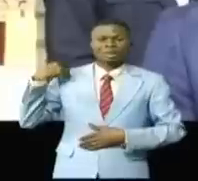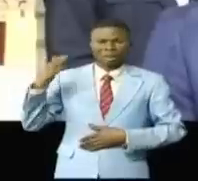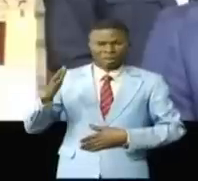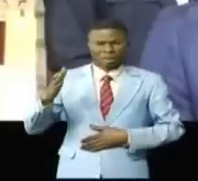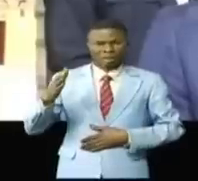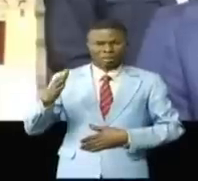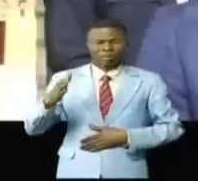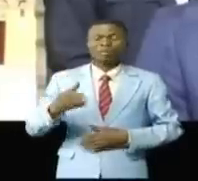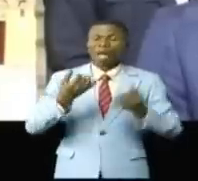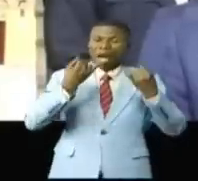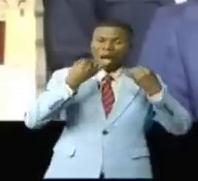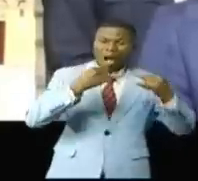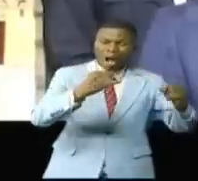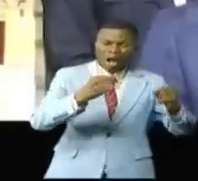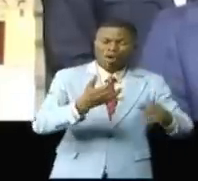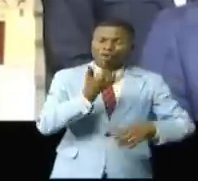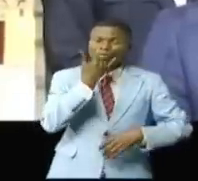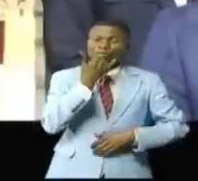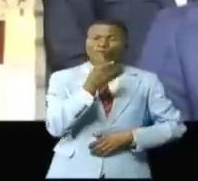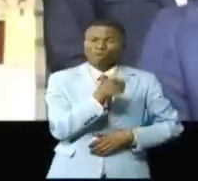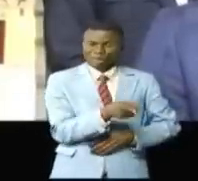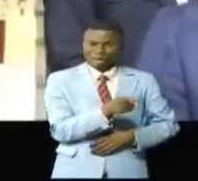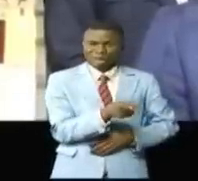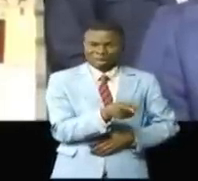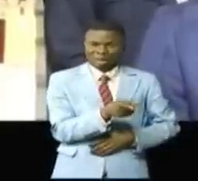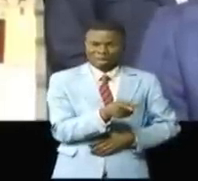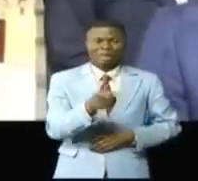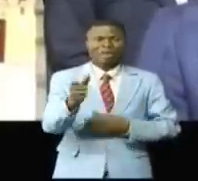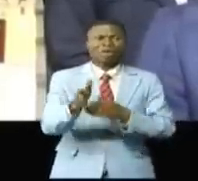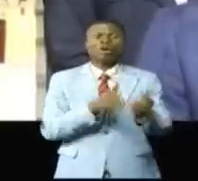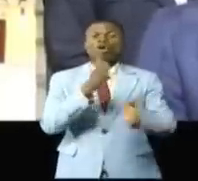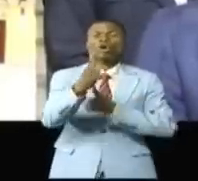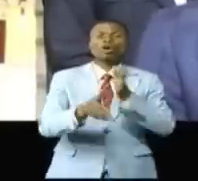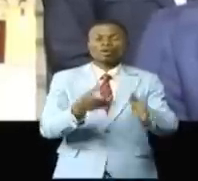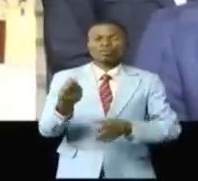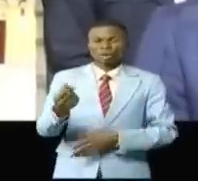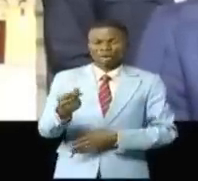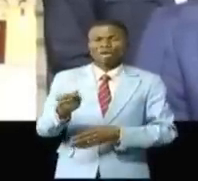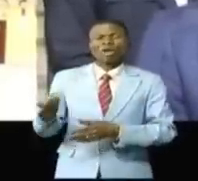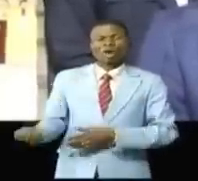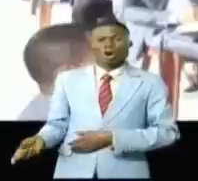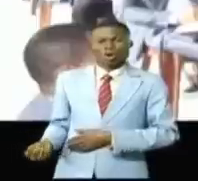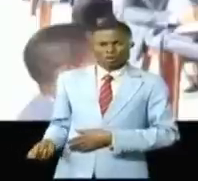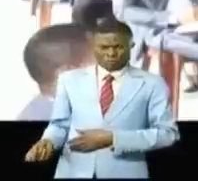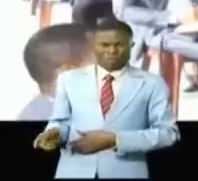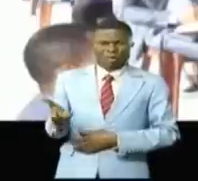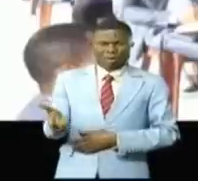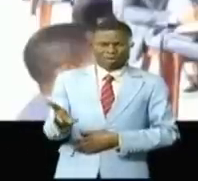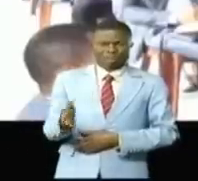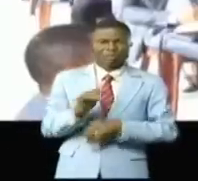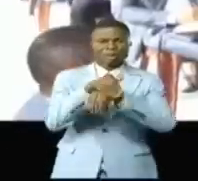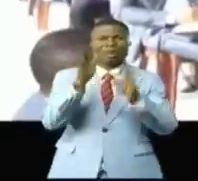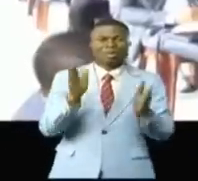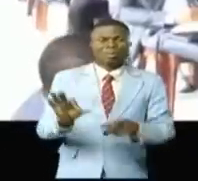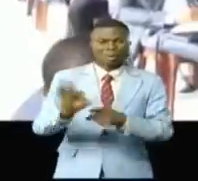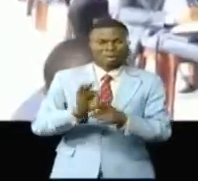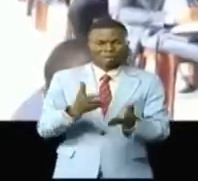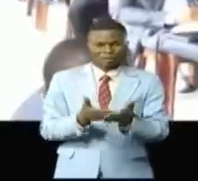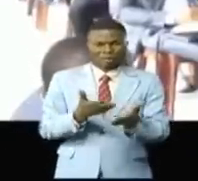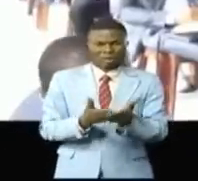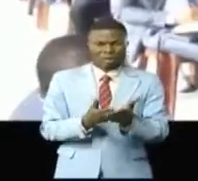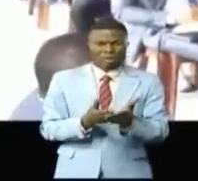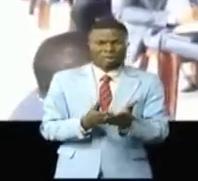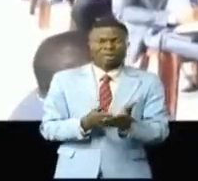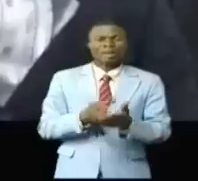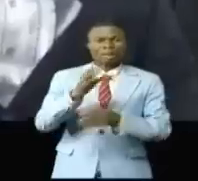Donc, alerter là où il y a des signes précurseurs du détournement, de la corruption et des signes semblables. Les participants à cette formation ont par